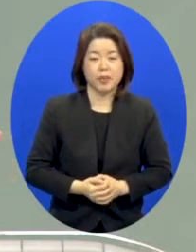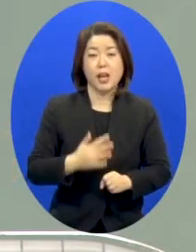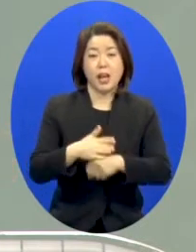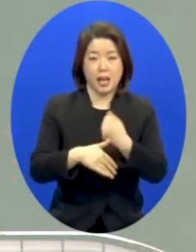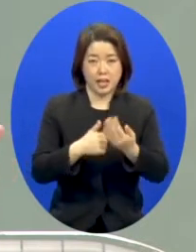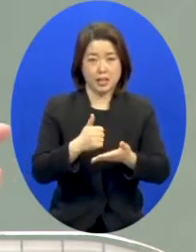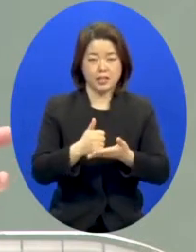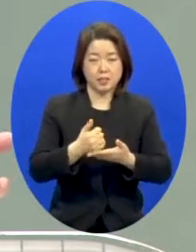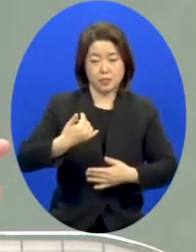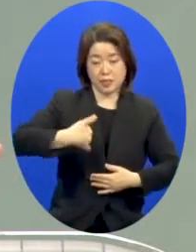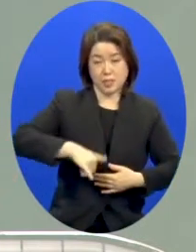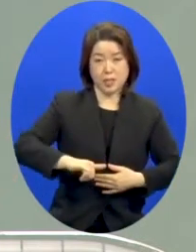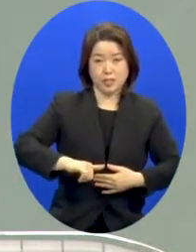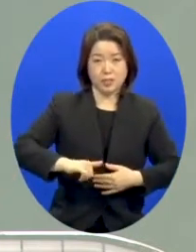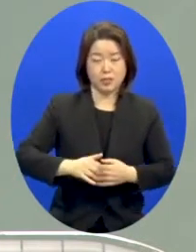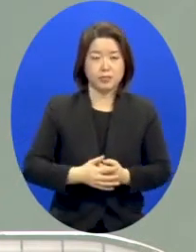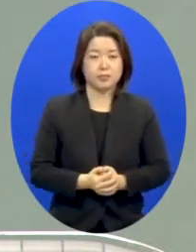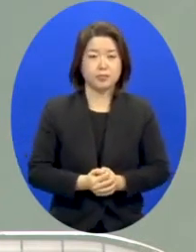하나님의 자녀들의